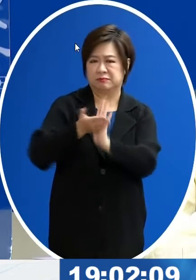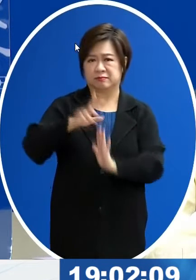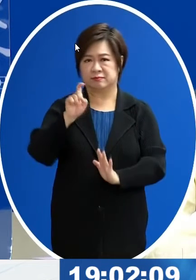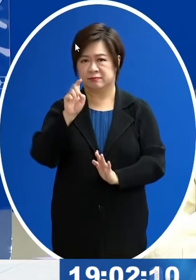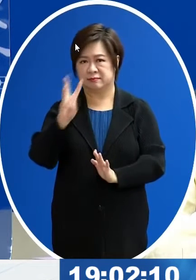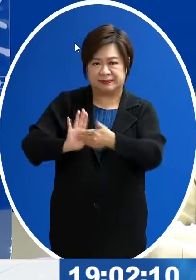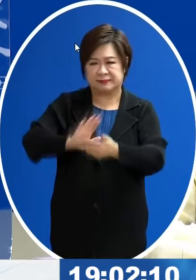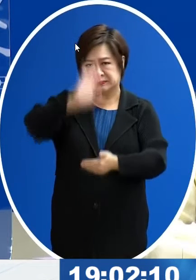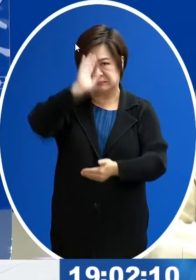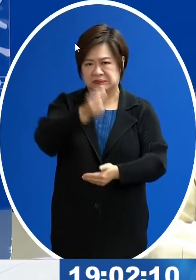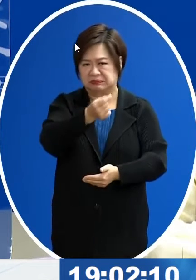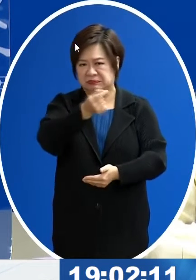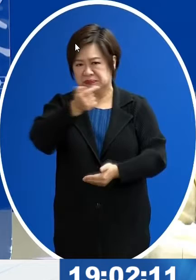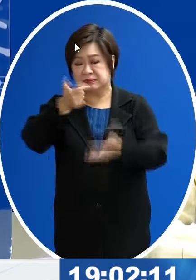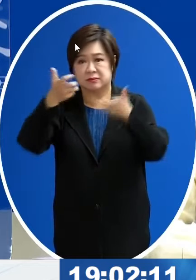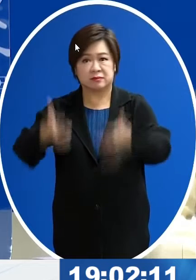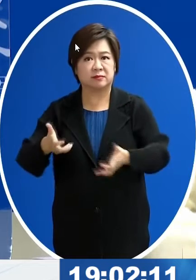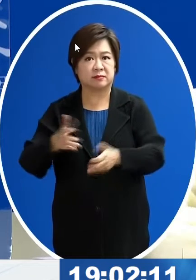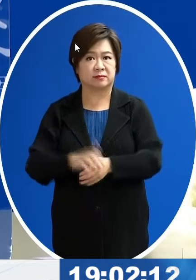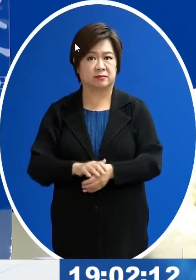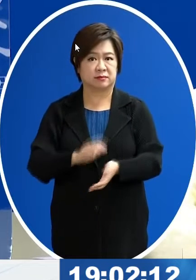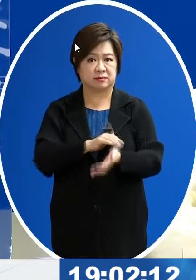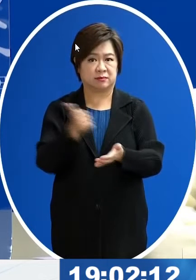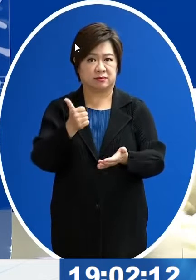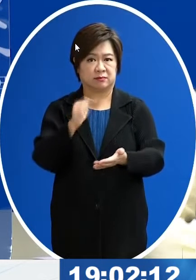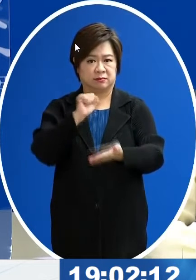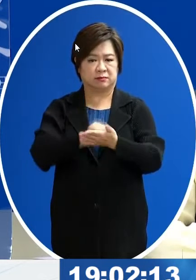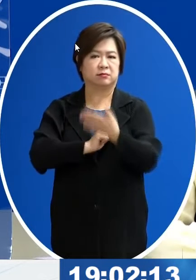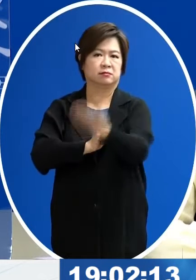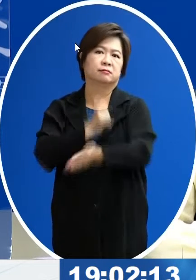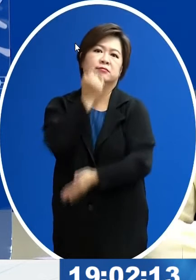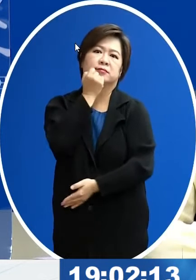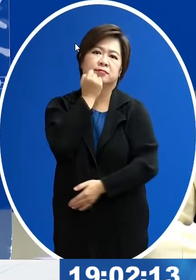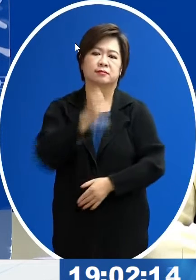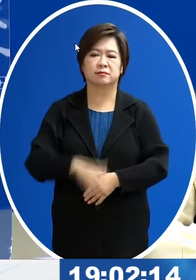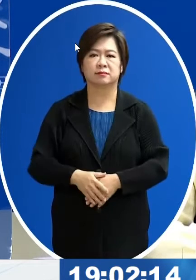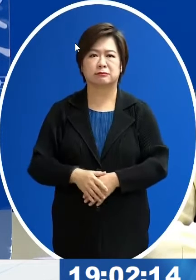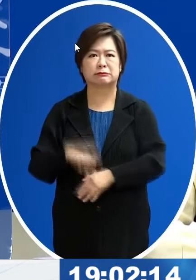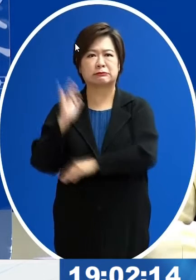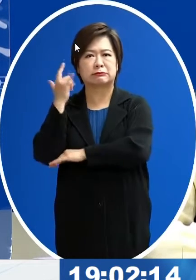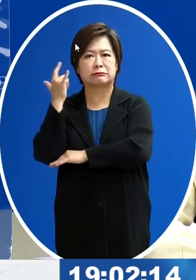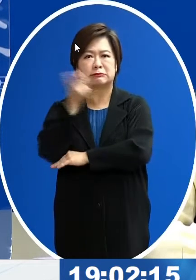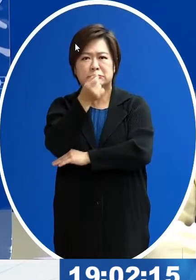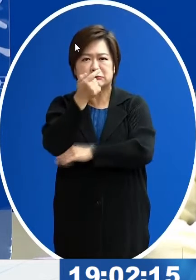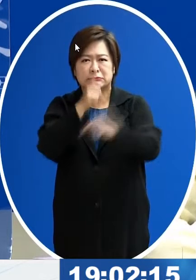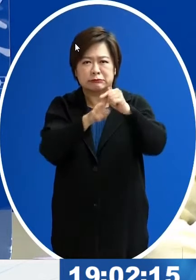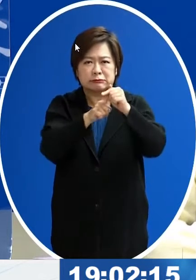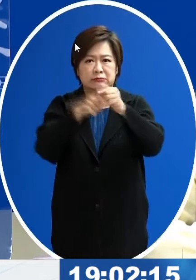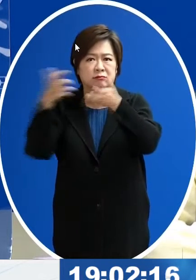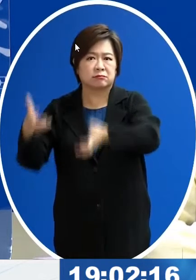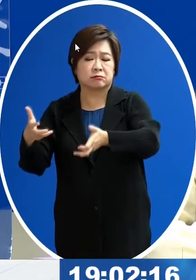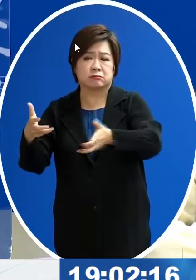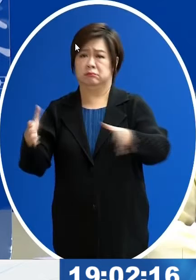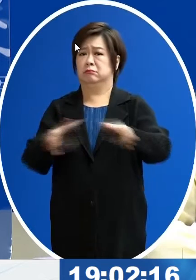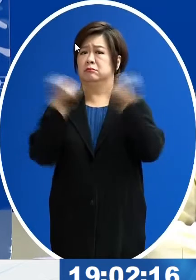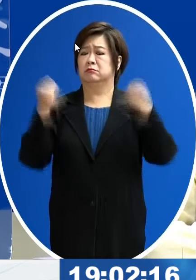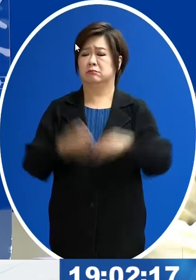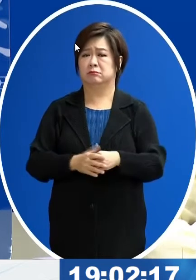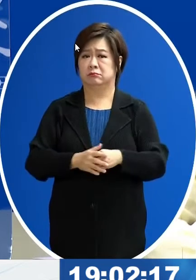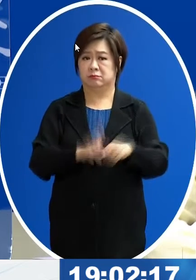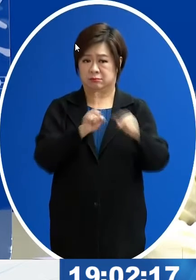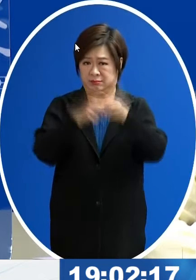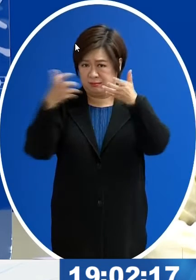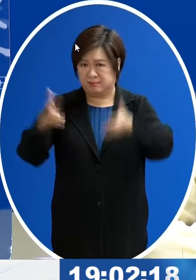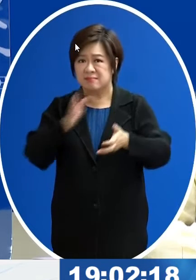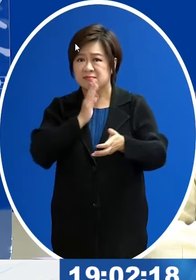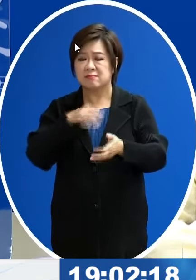症高风险因子，那医师处方哈就可以来使用哦。那不用等到中重症，实际上中重症发生的时候是要由医师来